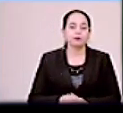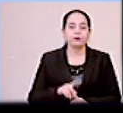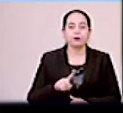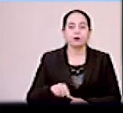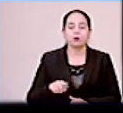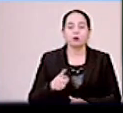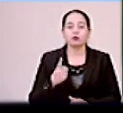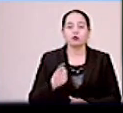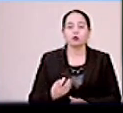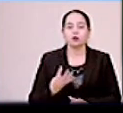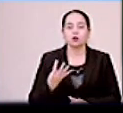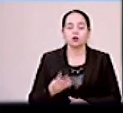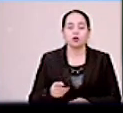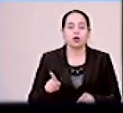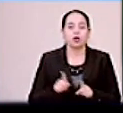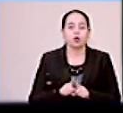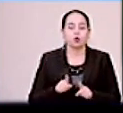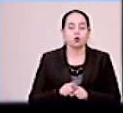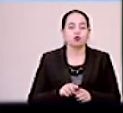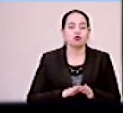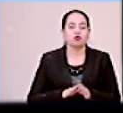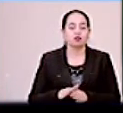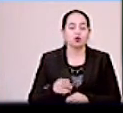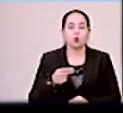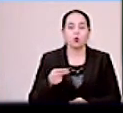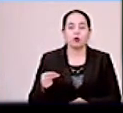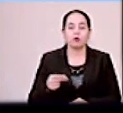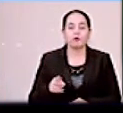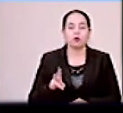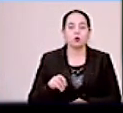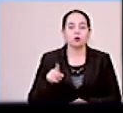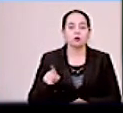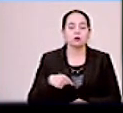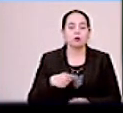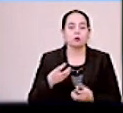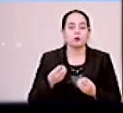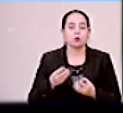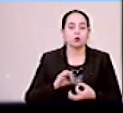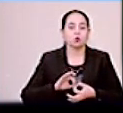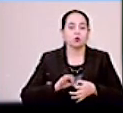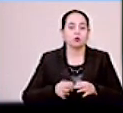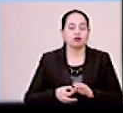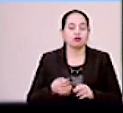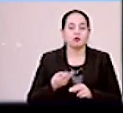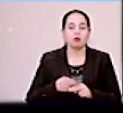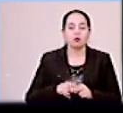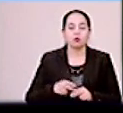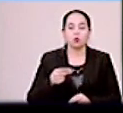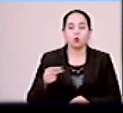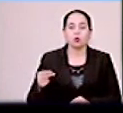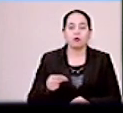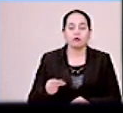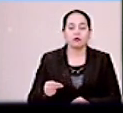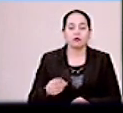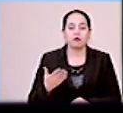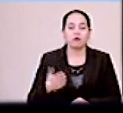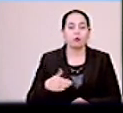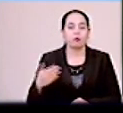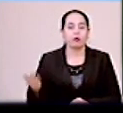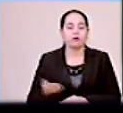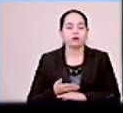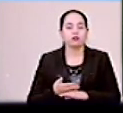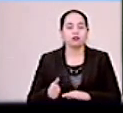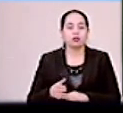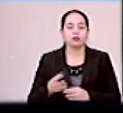Номер 104. Тоже решить уравнение, но здесь нам немножко усложнили это уравнение. В правой